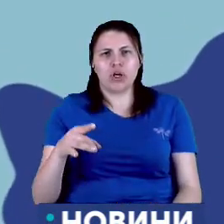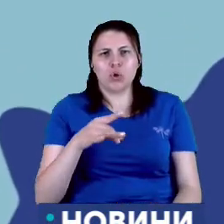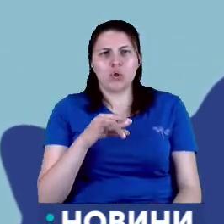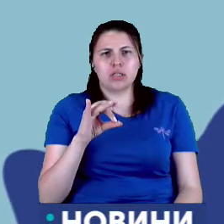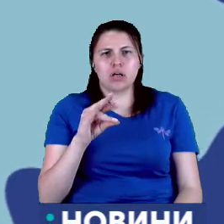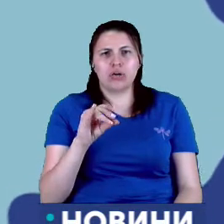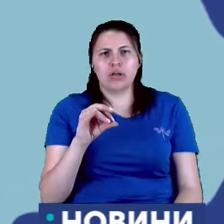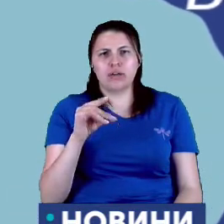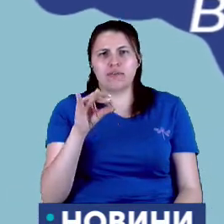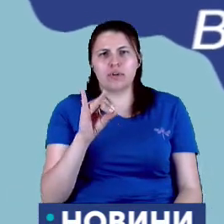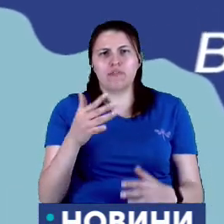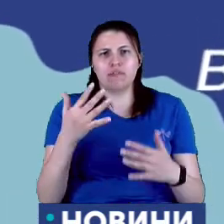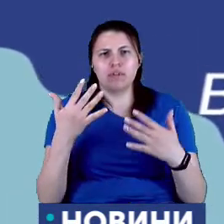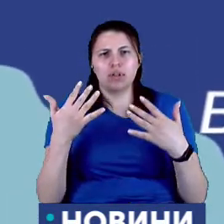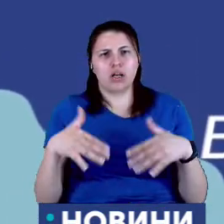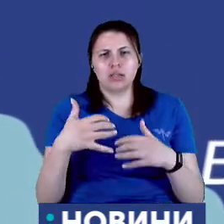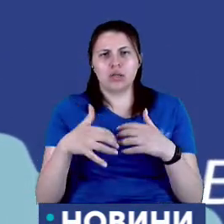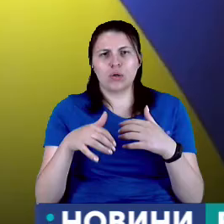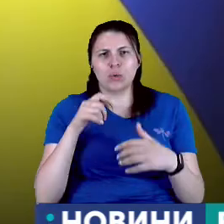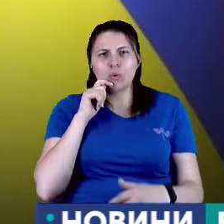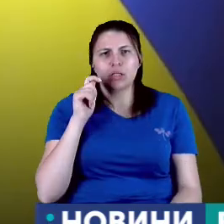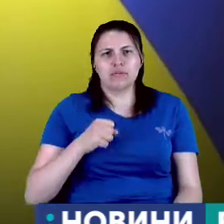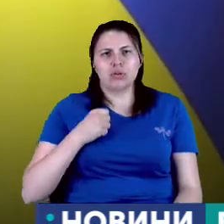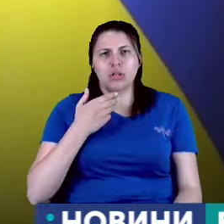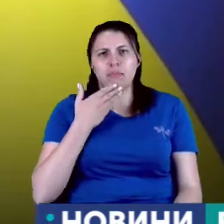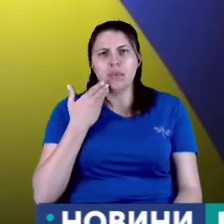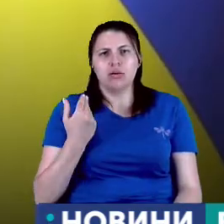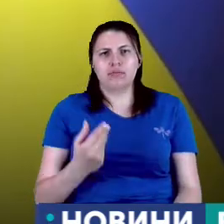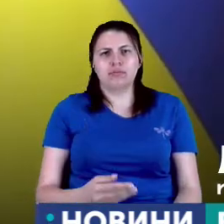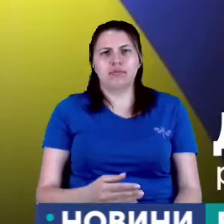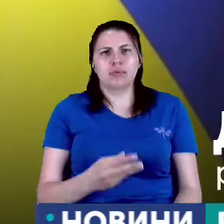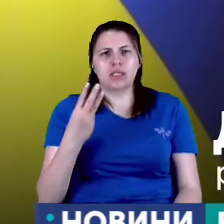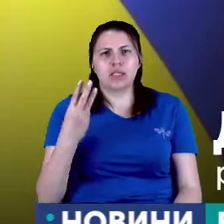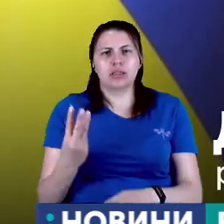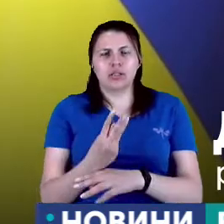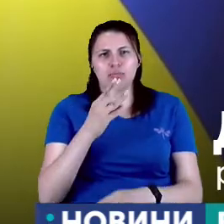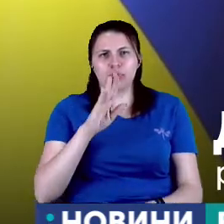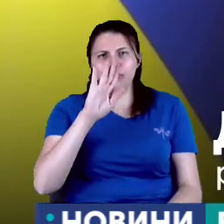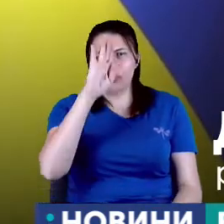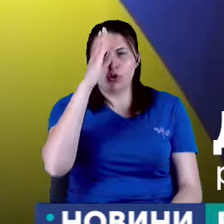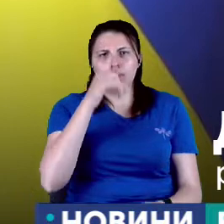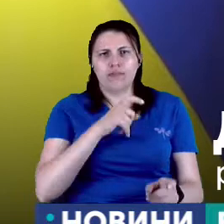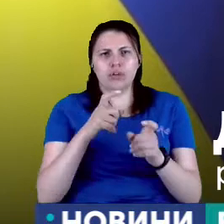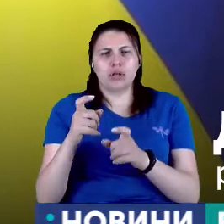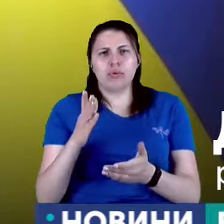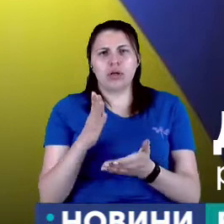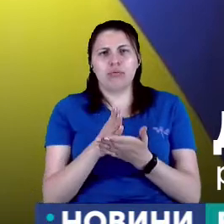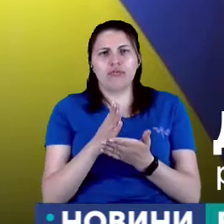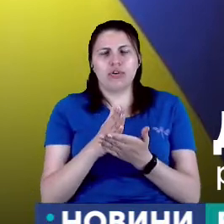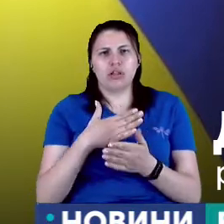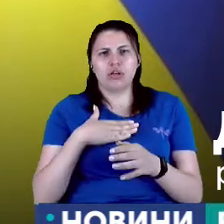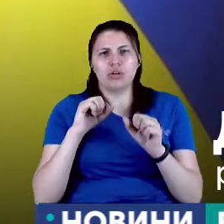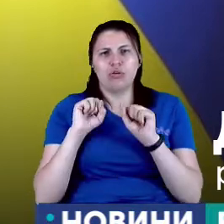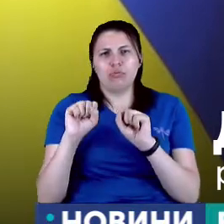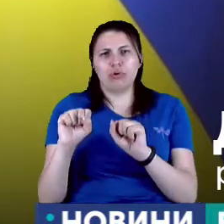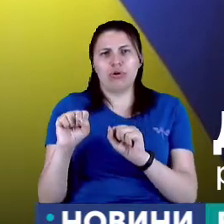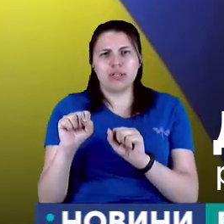серед українських військових немає. Тричі під ворожим вогнем перебували наші оборонці Старогнатівки.